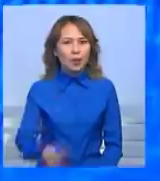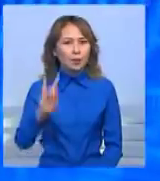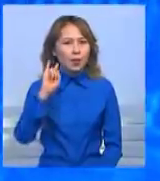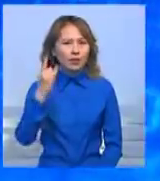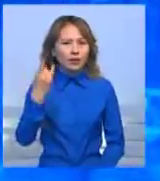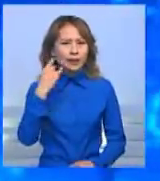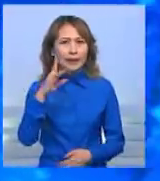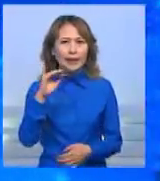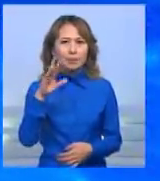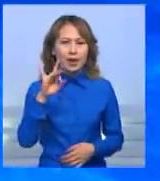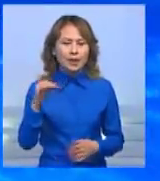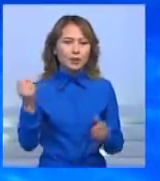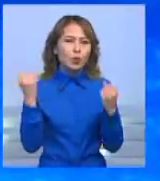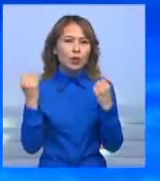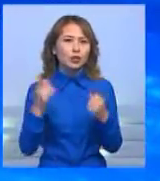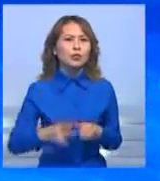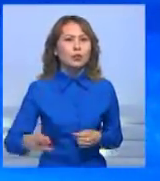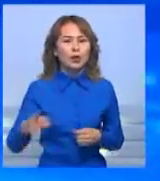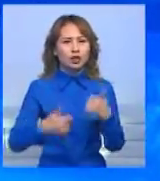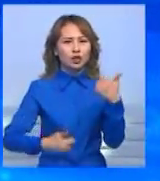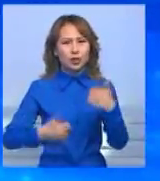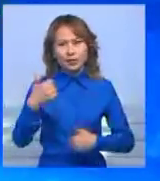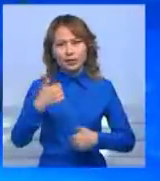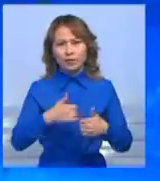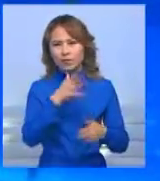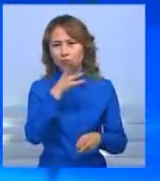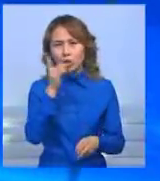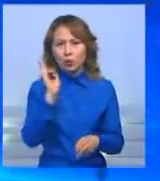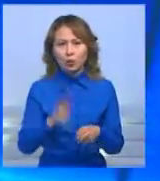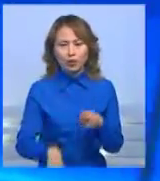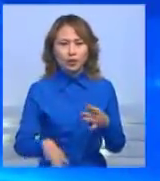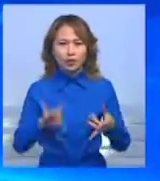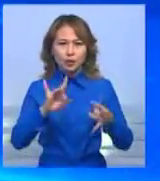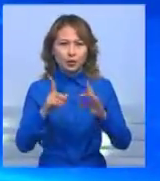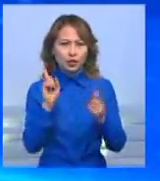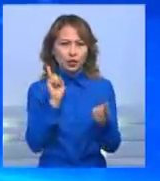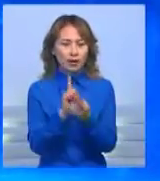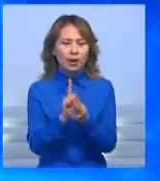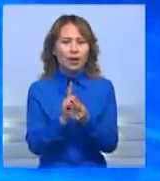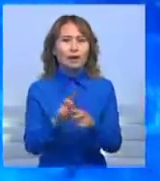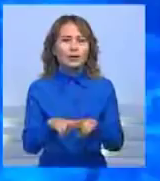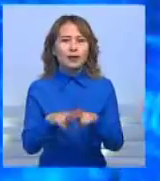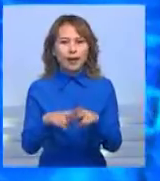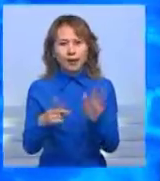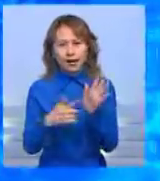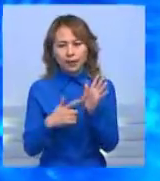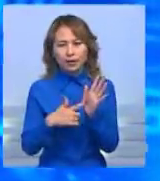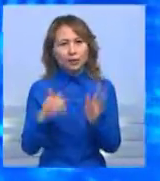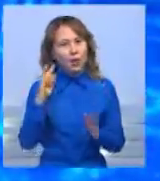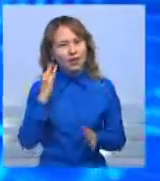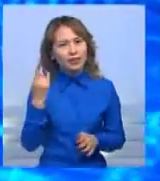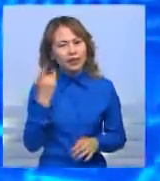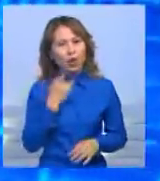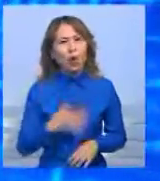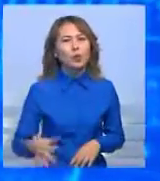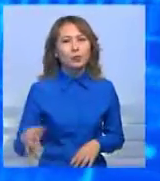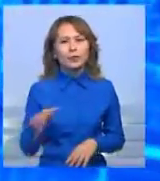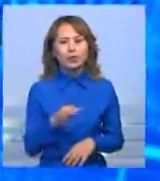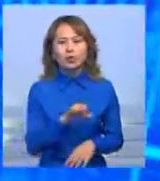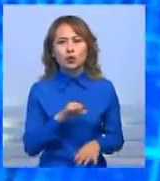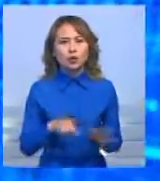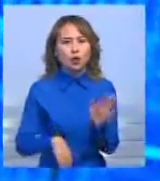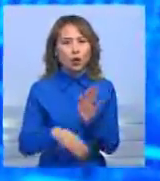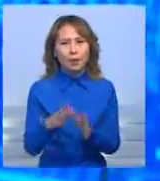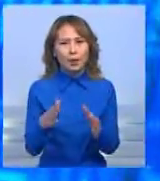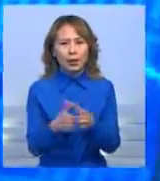Павлодарда киберспорттан республикалық жарыс мәресіне жетті. Виртуалды жекпе-жекте Астана, Қарағанды және Павлодар